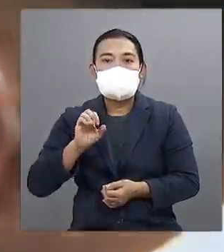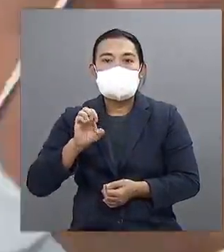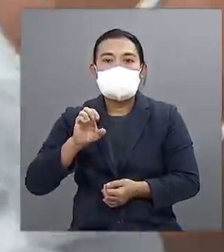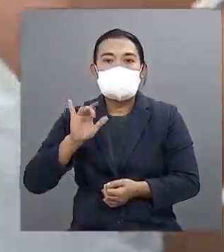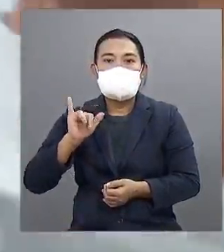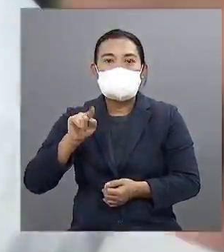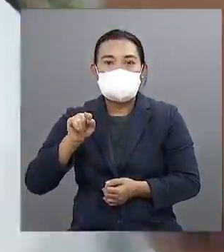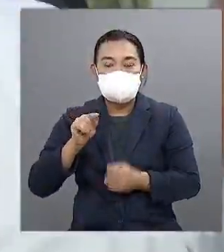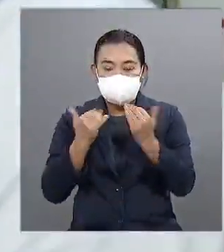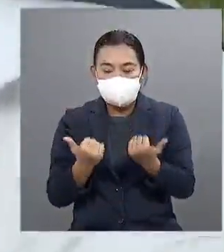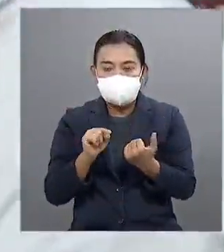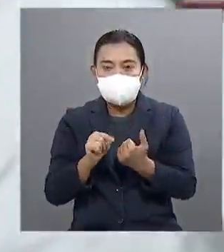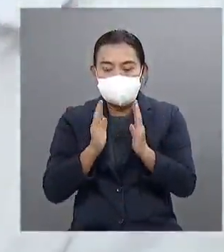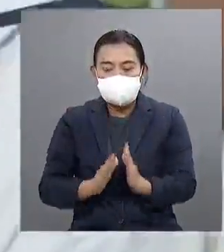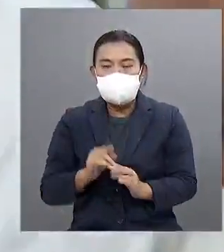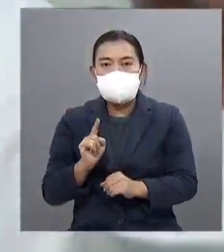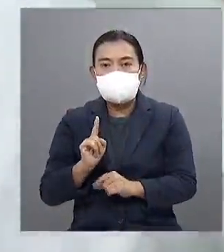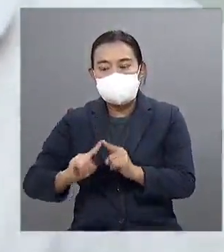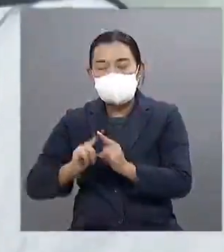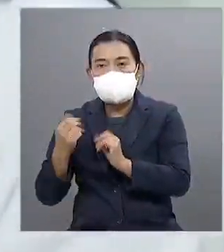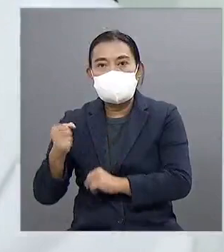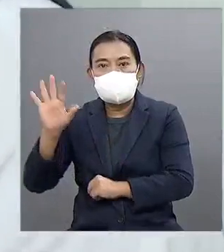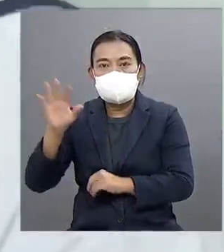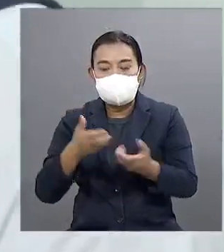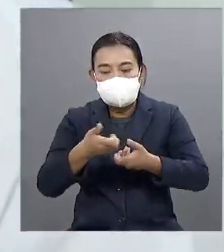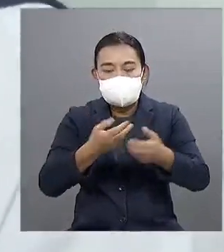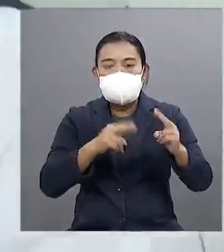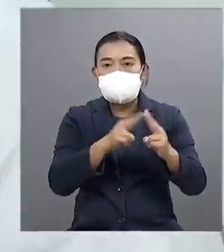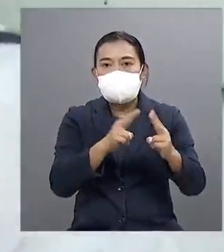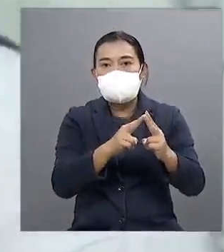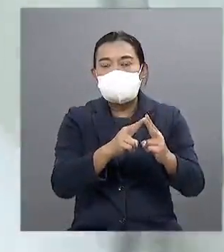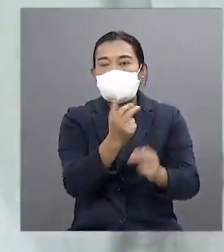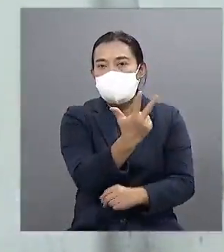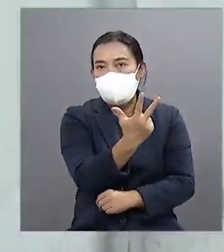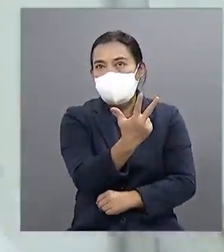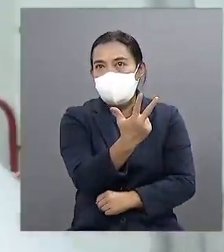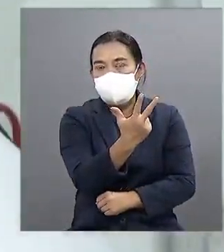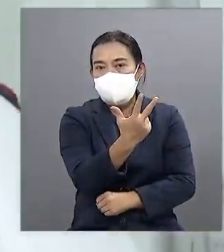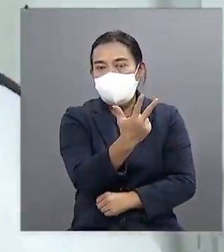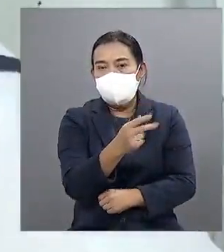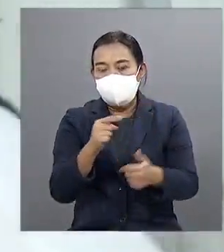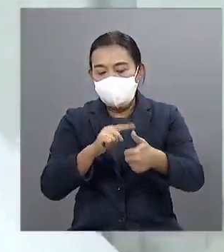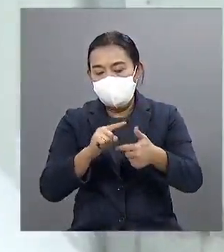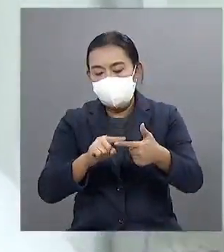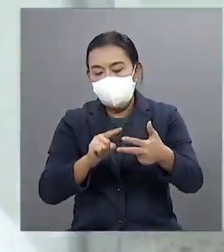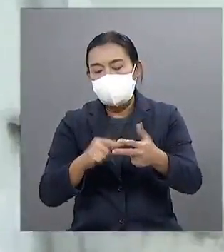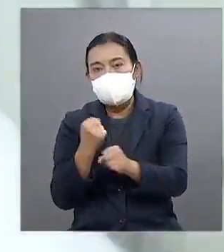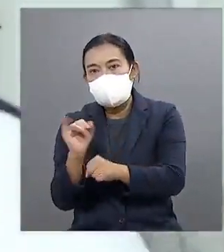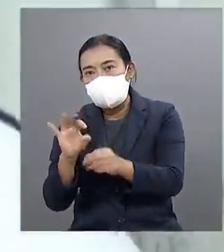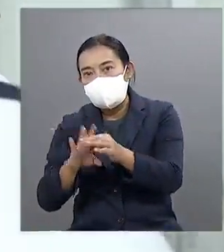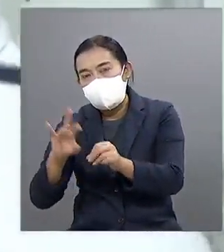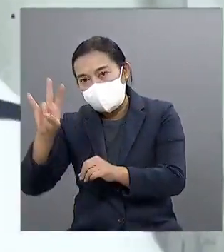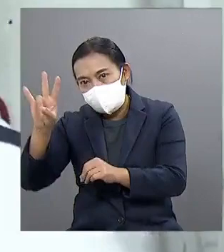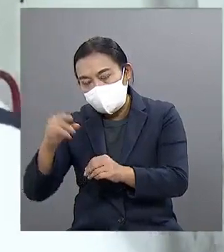ายทั้งหมด15คนครับแยกเป็นคดีข่มขืน3คดีอนาจาร7คดีข่มขืนและอนาจาร1คดีน